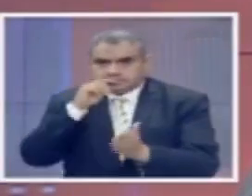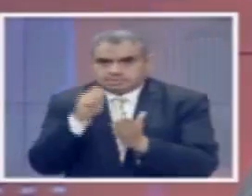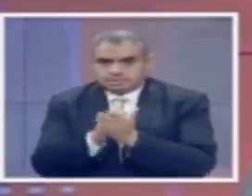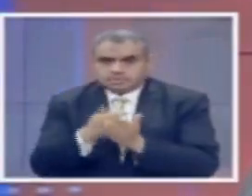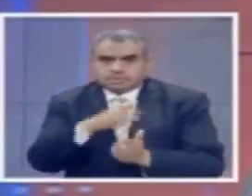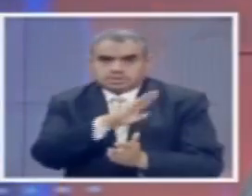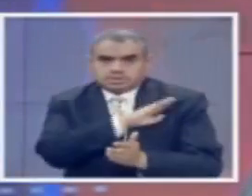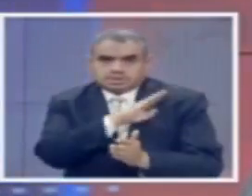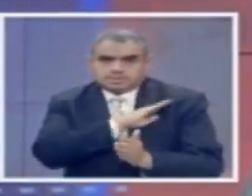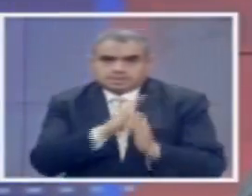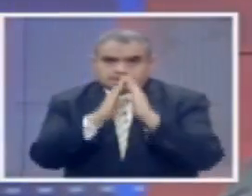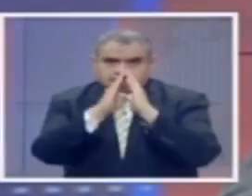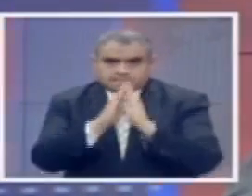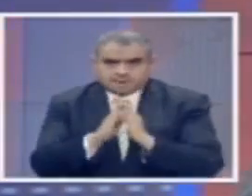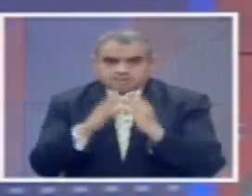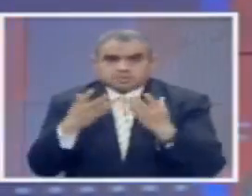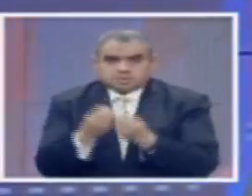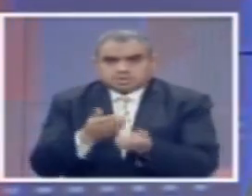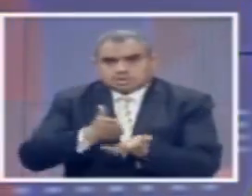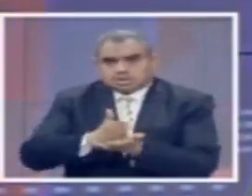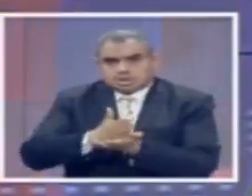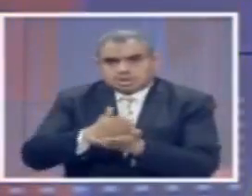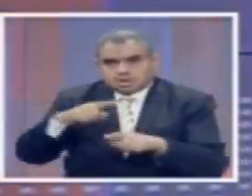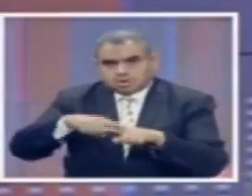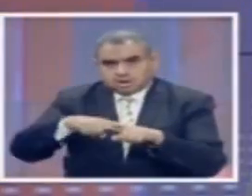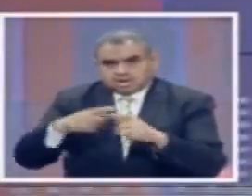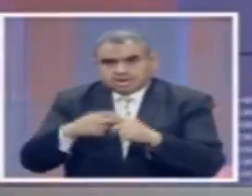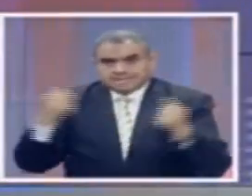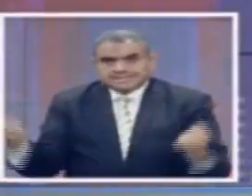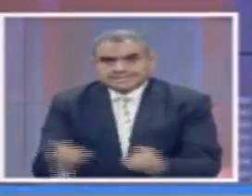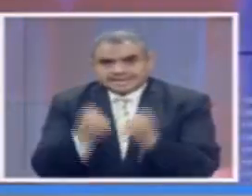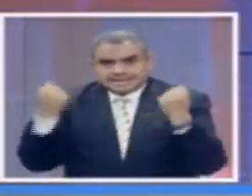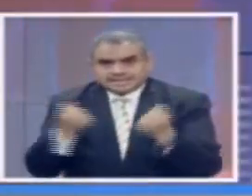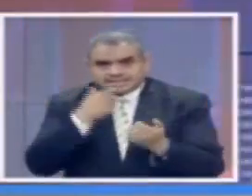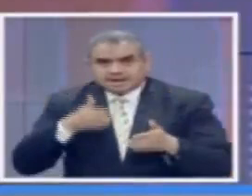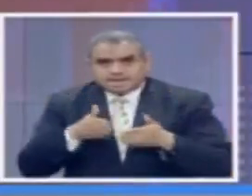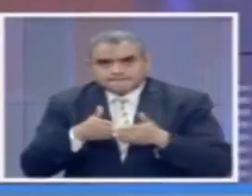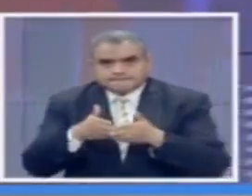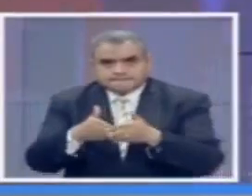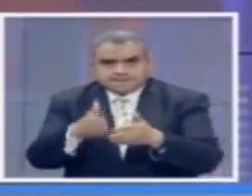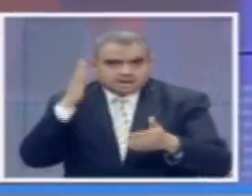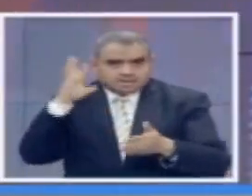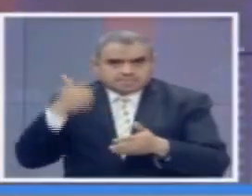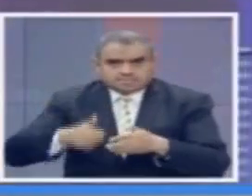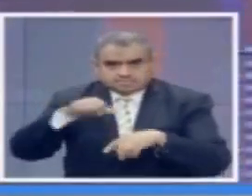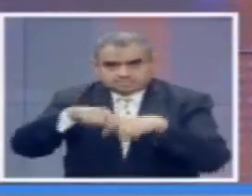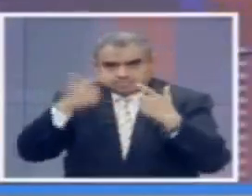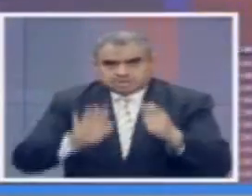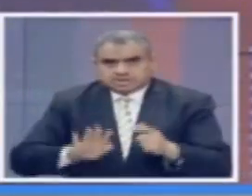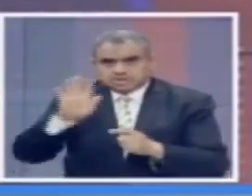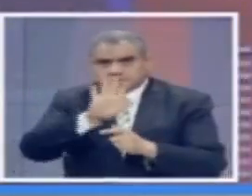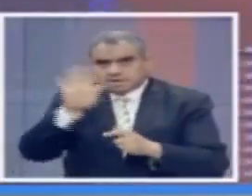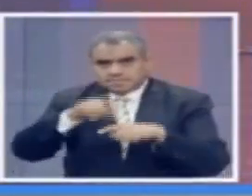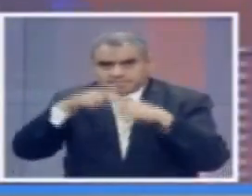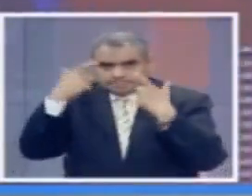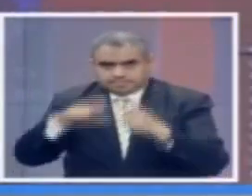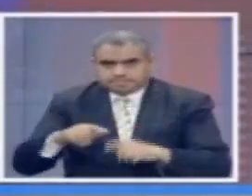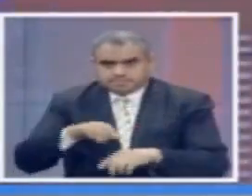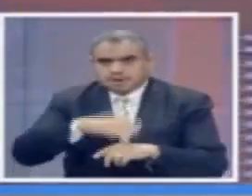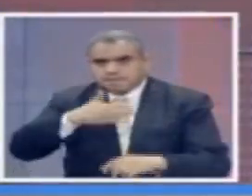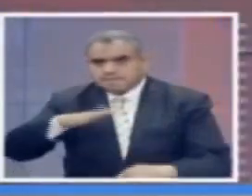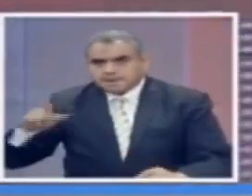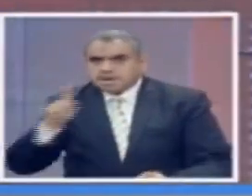نفذت القوات البحرية المصرية ونظيرتها اليونانية تدريبا بحريا عابرا بنطاق الأسطول الشمالي بالبحر